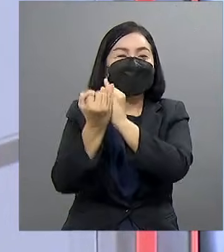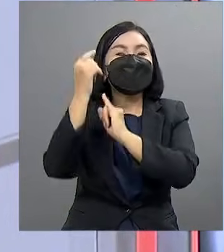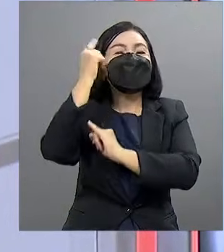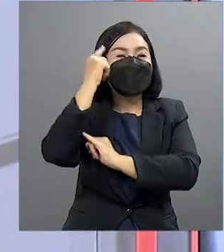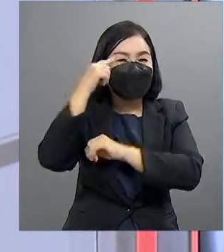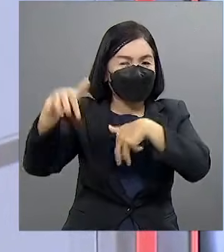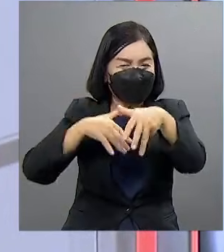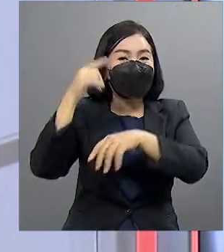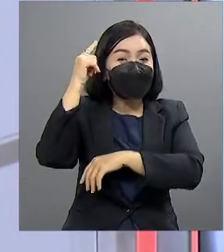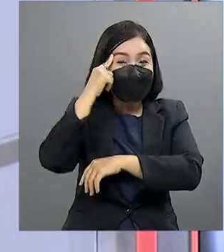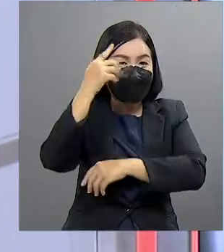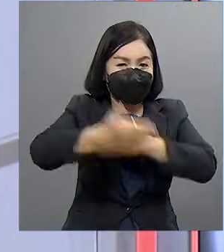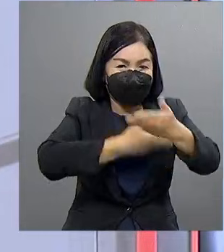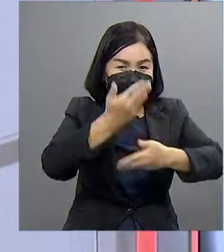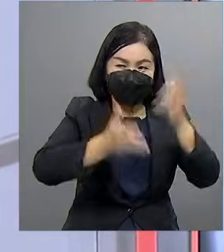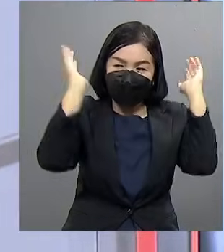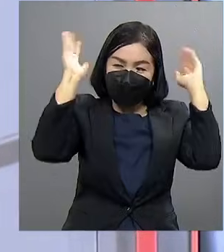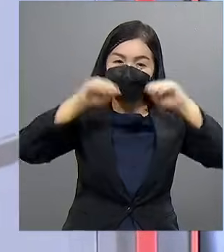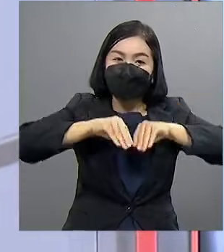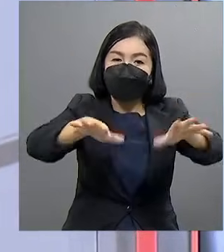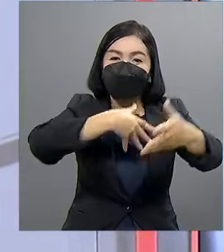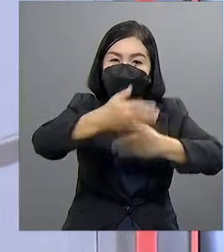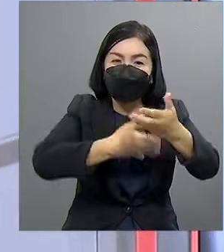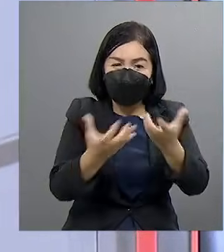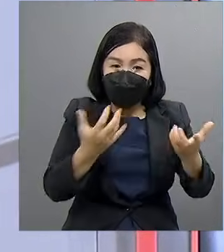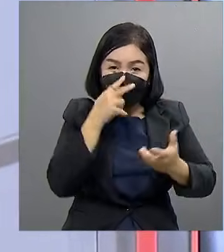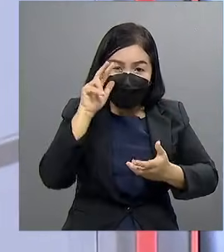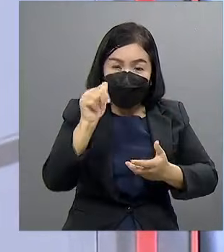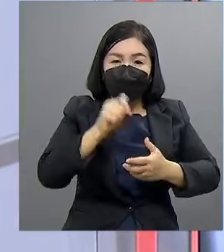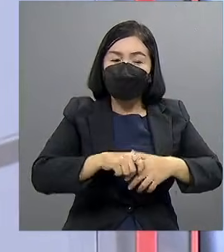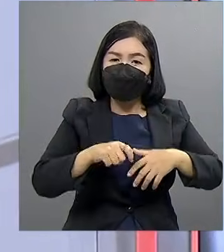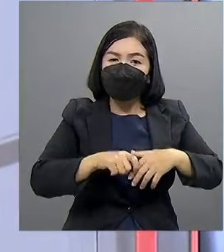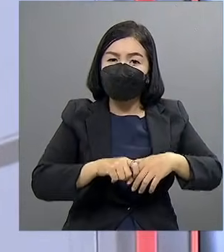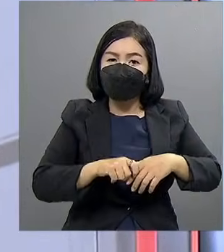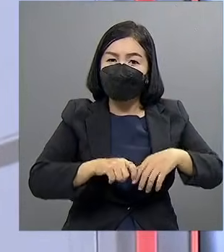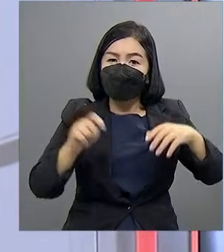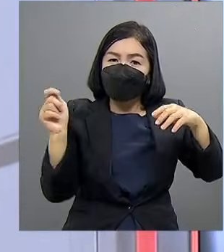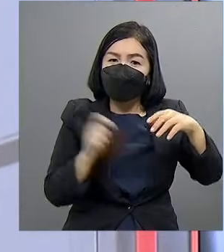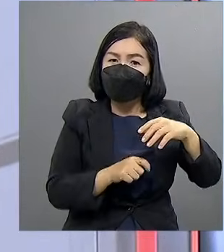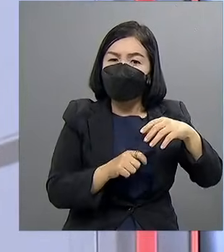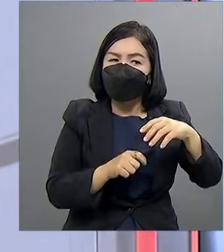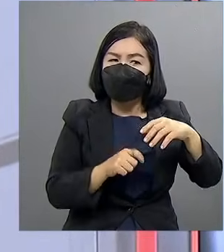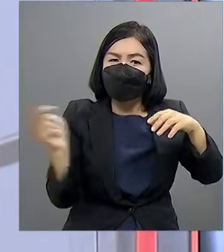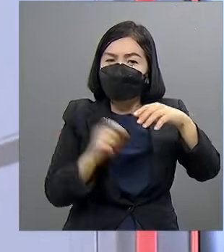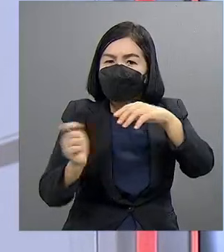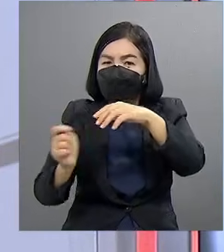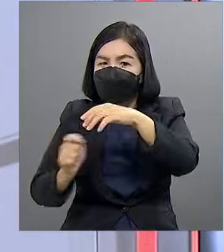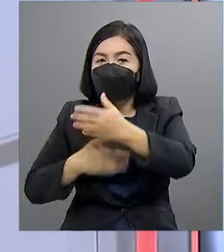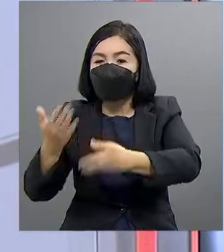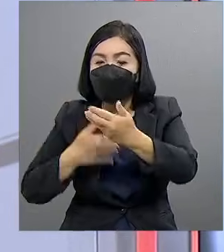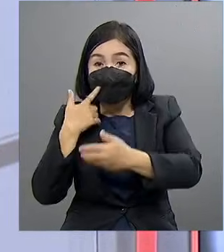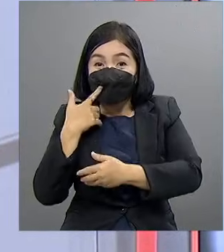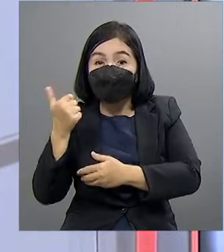ลาดนัดวันใหม่เนี่ยจะสังเกตถ้าผมเคาะแบบวอยวายหรือไม่ค่อยมีแพทเทิร์นเนี่ยแสดงว่าวันนั้นจะมีของอร่อยมา